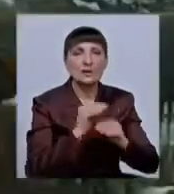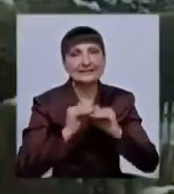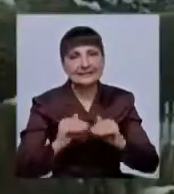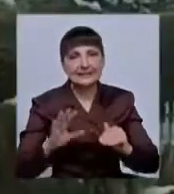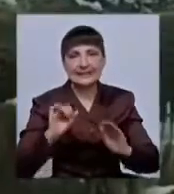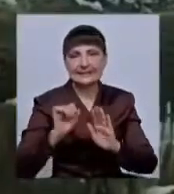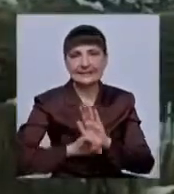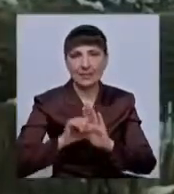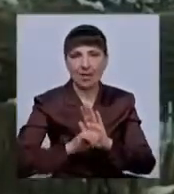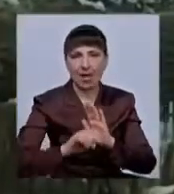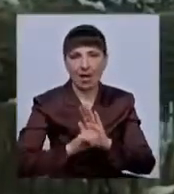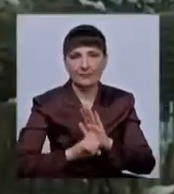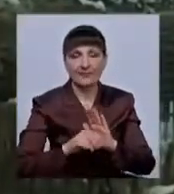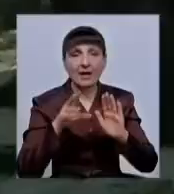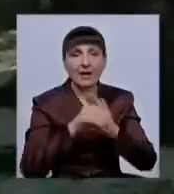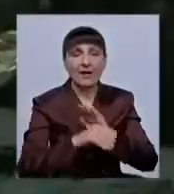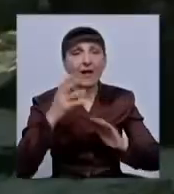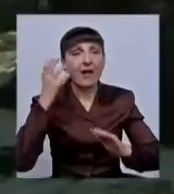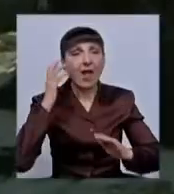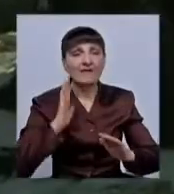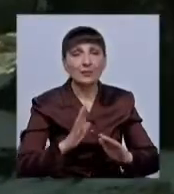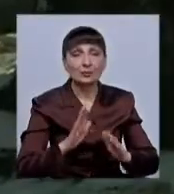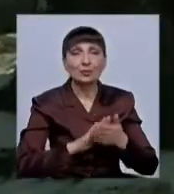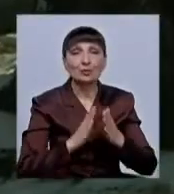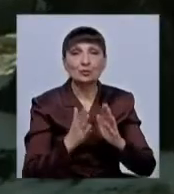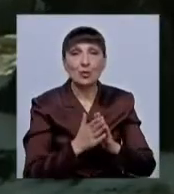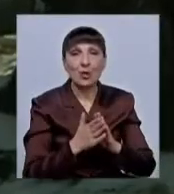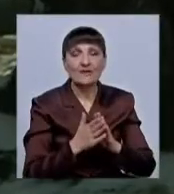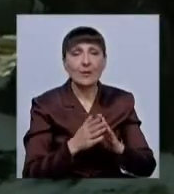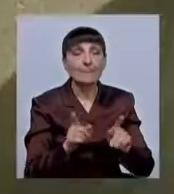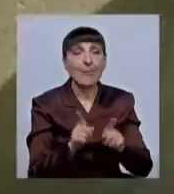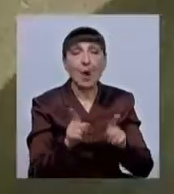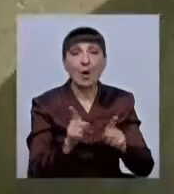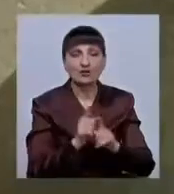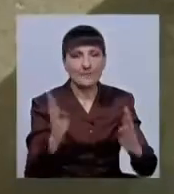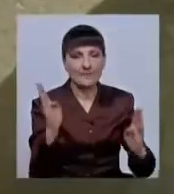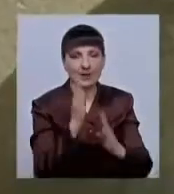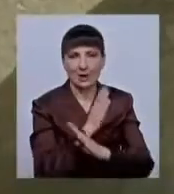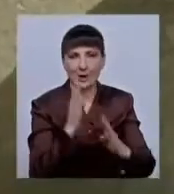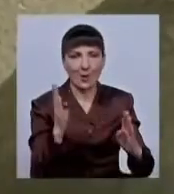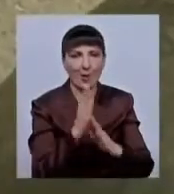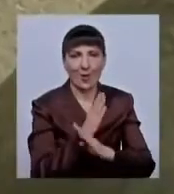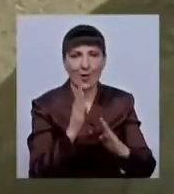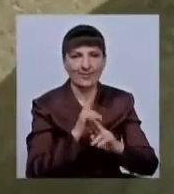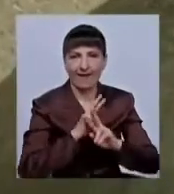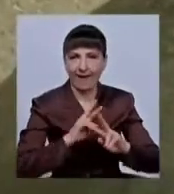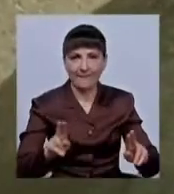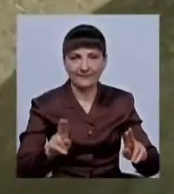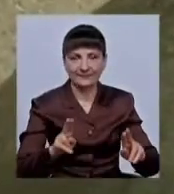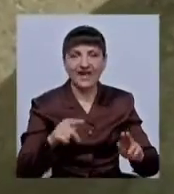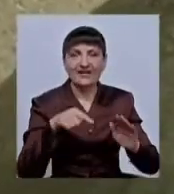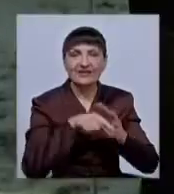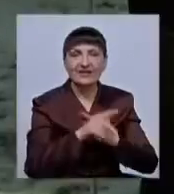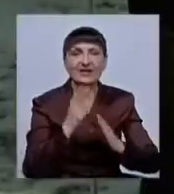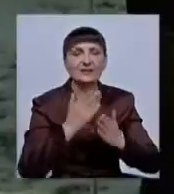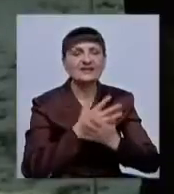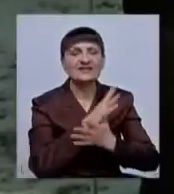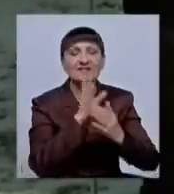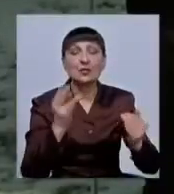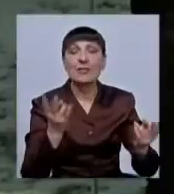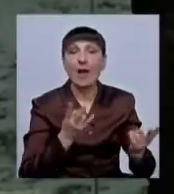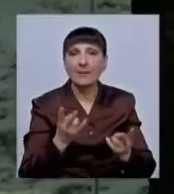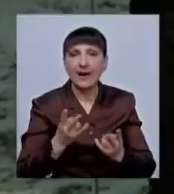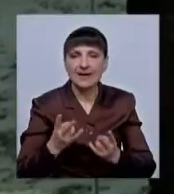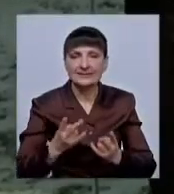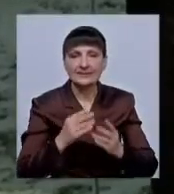и зимнюю. Содержаться царь зверей будет в условиях, максимально приближенных к дикой природе. В вольере имеется все